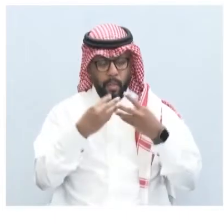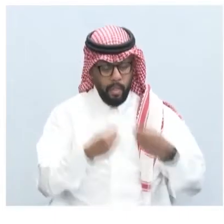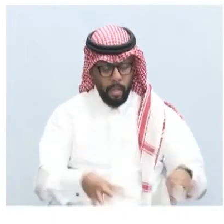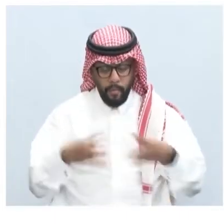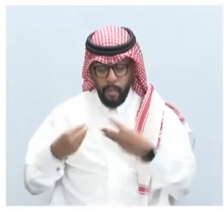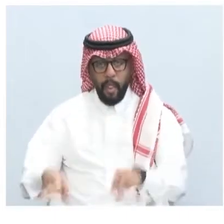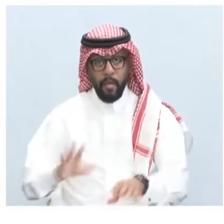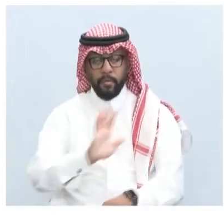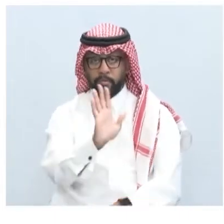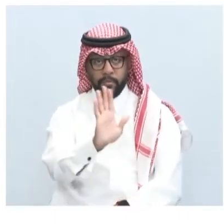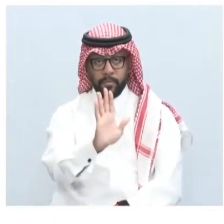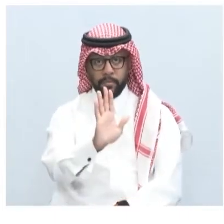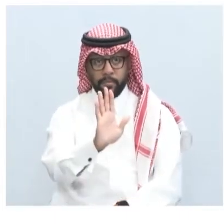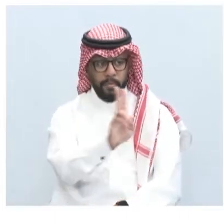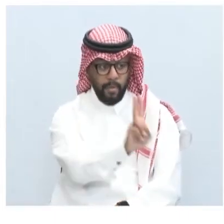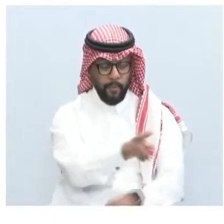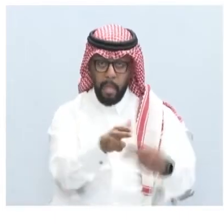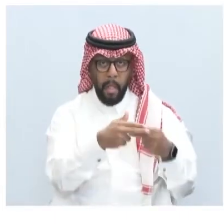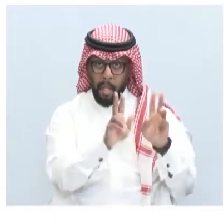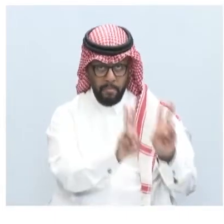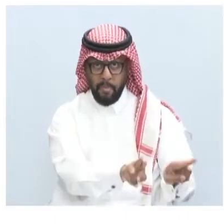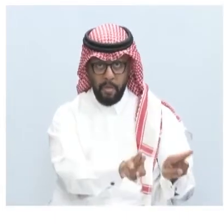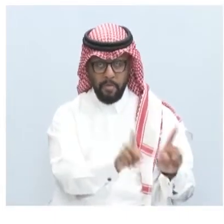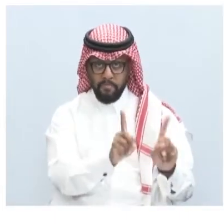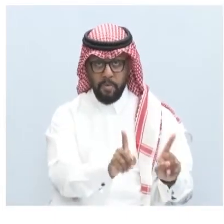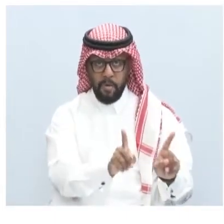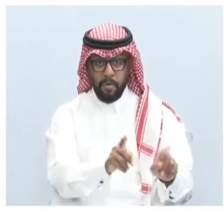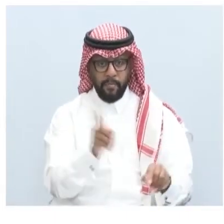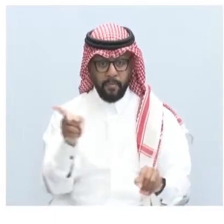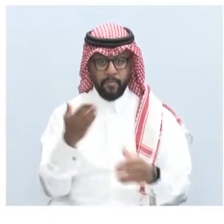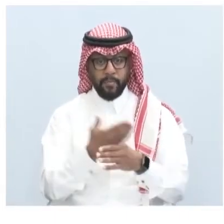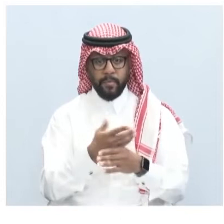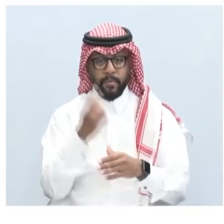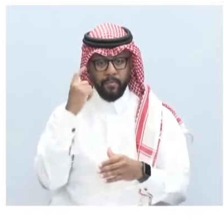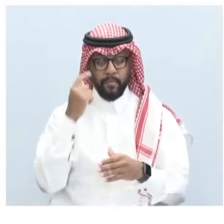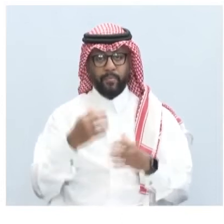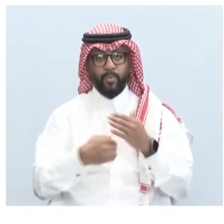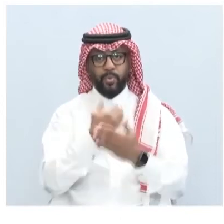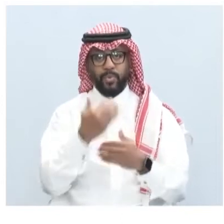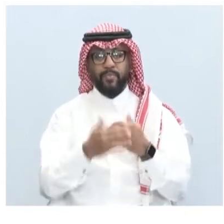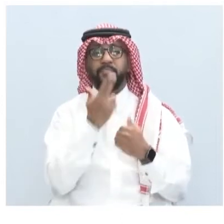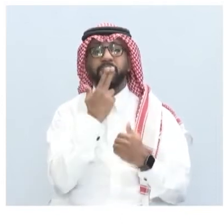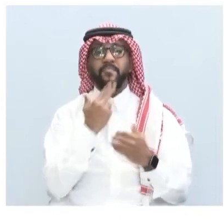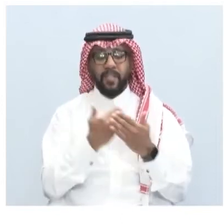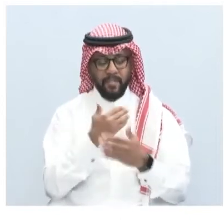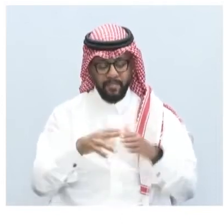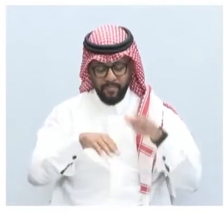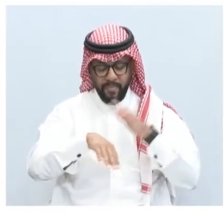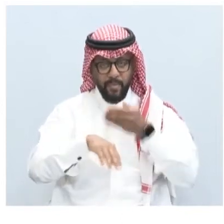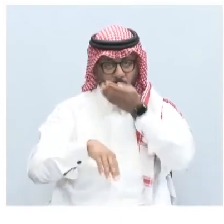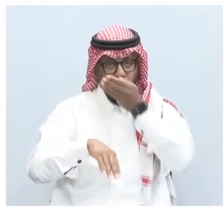فقال دعما فاني ادخلتهما طاهرتين فمسح